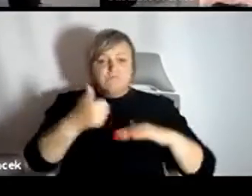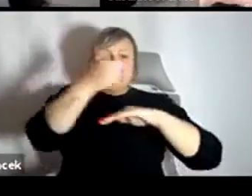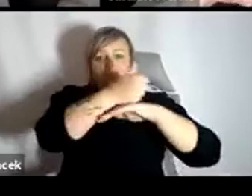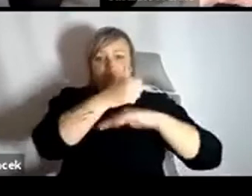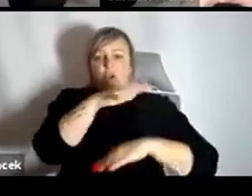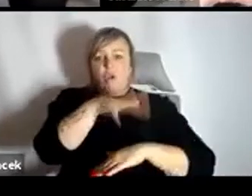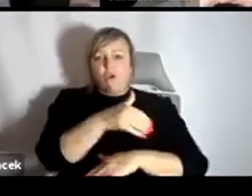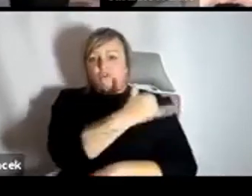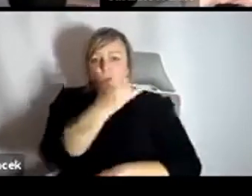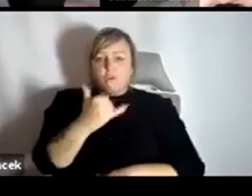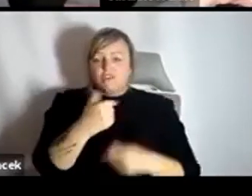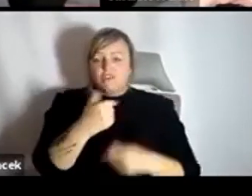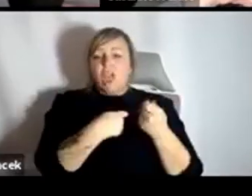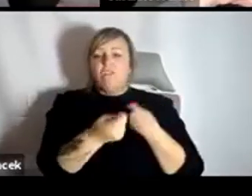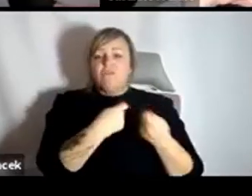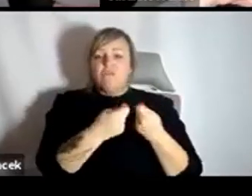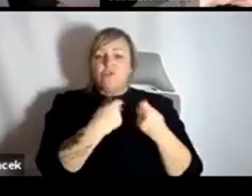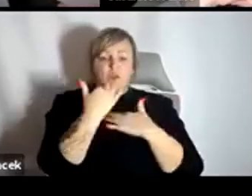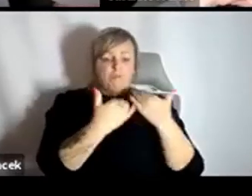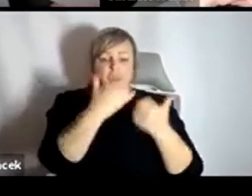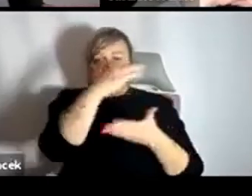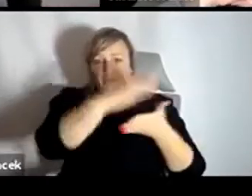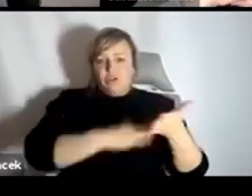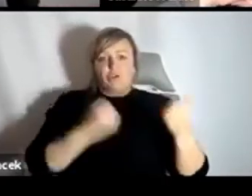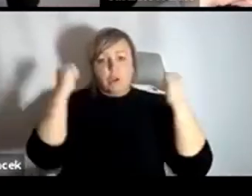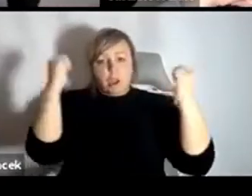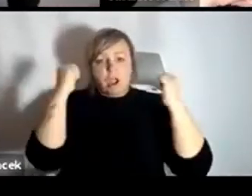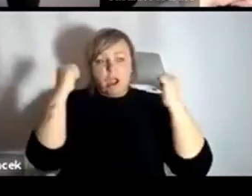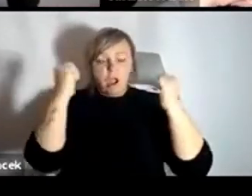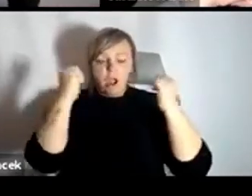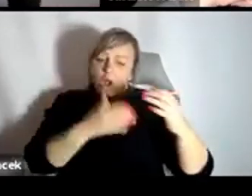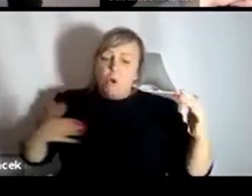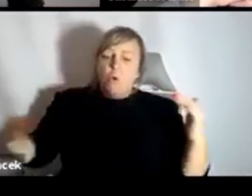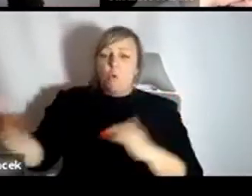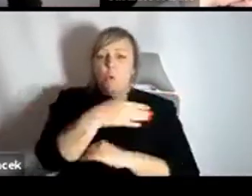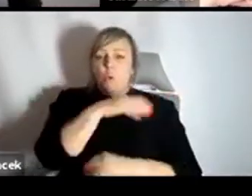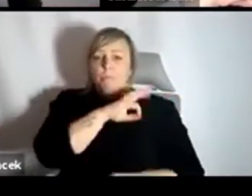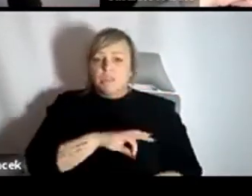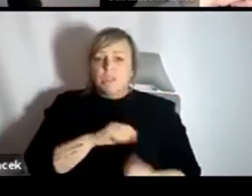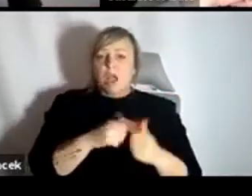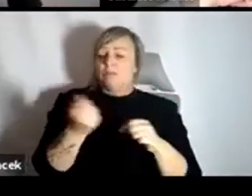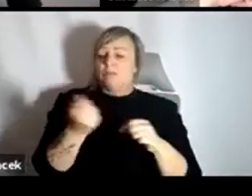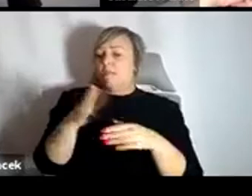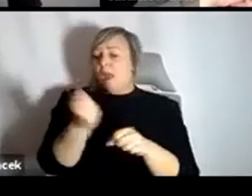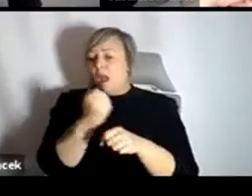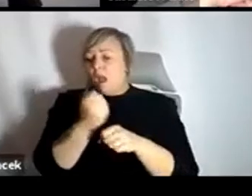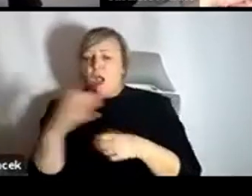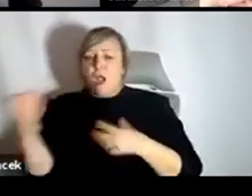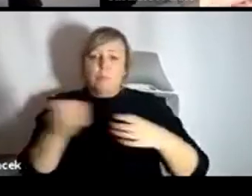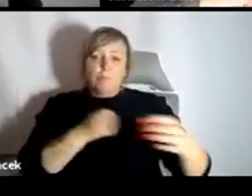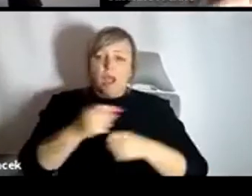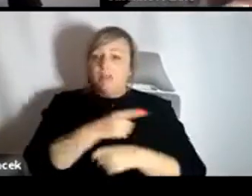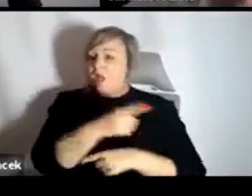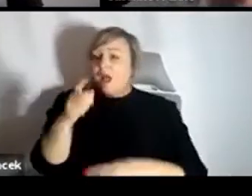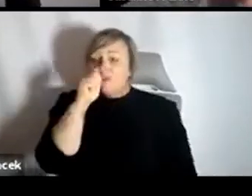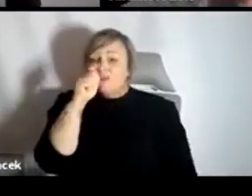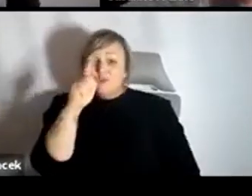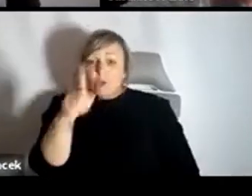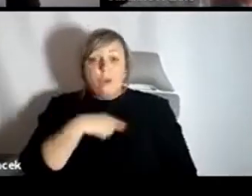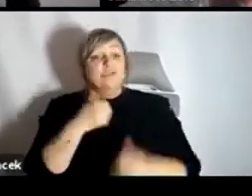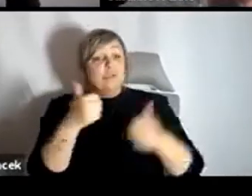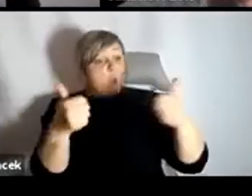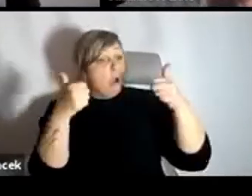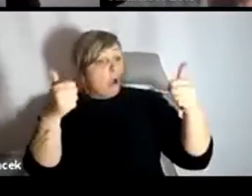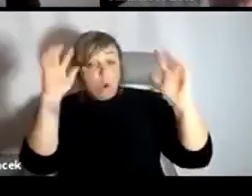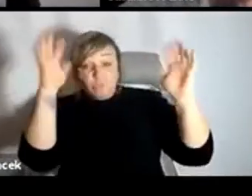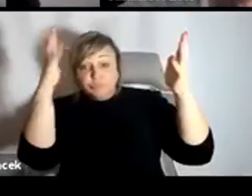immer ihren Wirtschaftsbericht geschickt, wo dann stand, juhu, wir haben wieder einen höheren Umsatz, juhu, wir schaffen wieder mehr Arbeitsplätze, und wir waren alle so stolz, dass wir Teil dieses